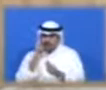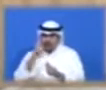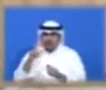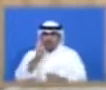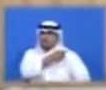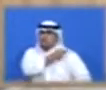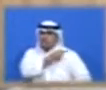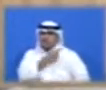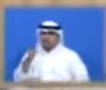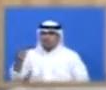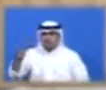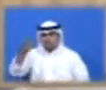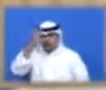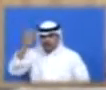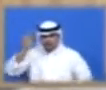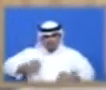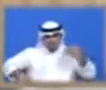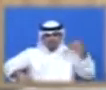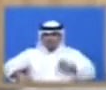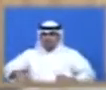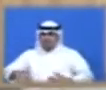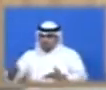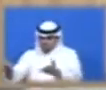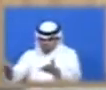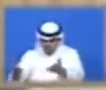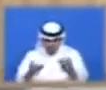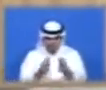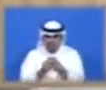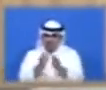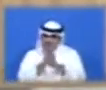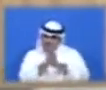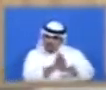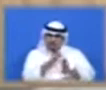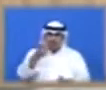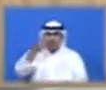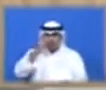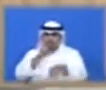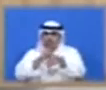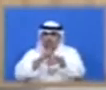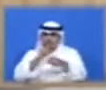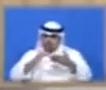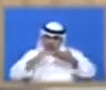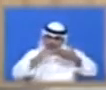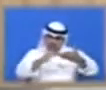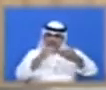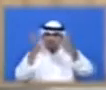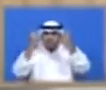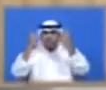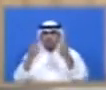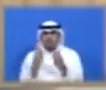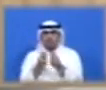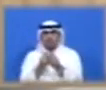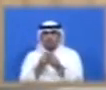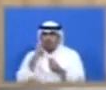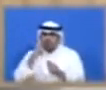المصابين وتطهيرهم، وبالتالي تقديم المساعدة الطبية الطارئة والعاجلة وفرز المصابين على حسب